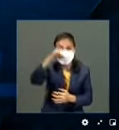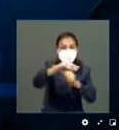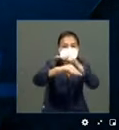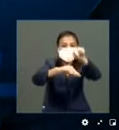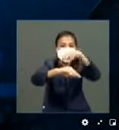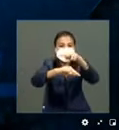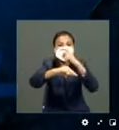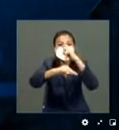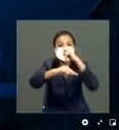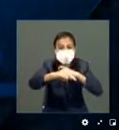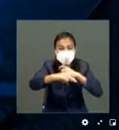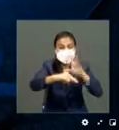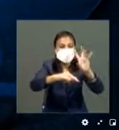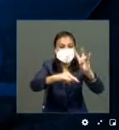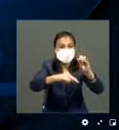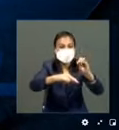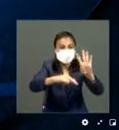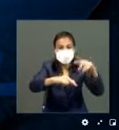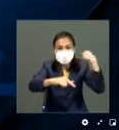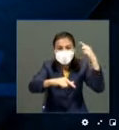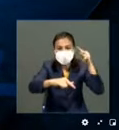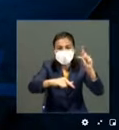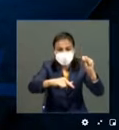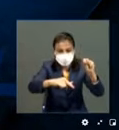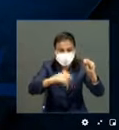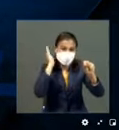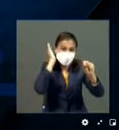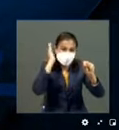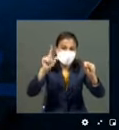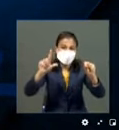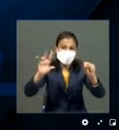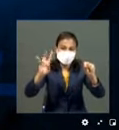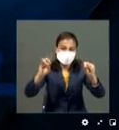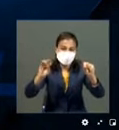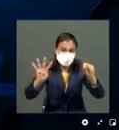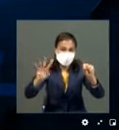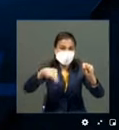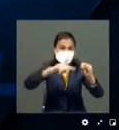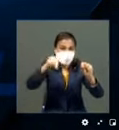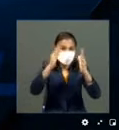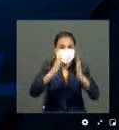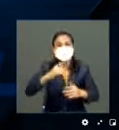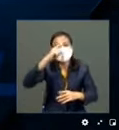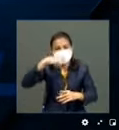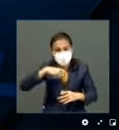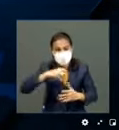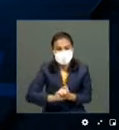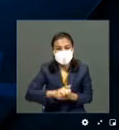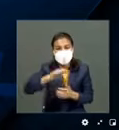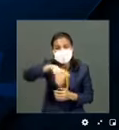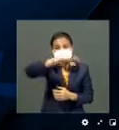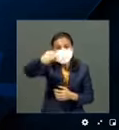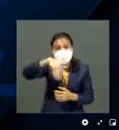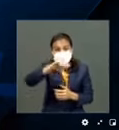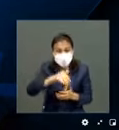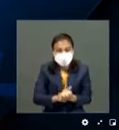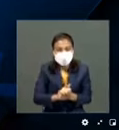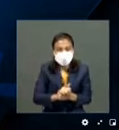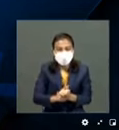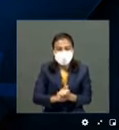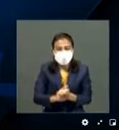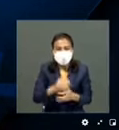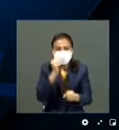คะ74คนผู้หญิง20คนผู้ชาย74นะคะแล้วก็ทุกท่านในที่นี้เนี่ยได้รับ